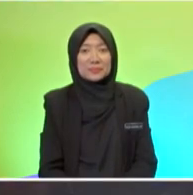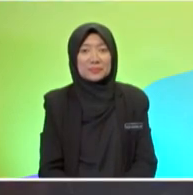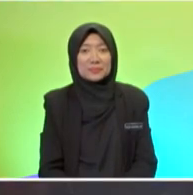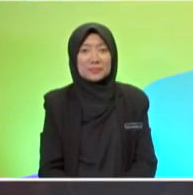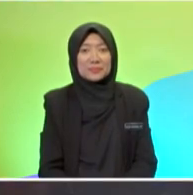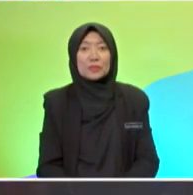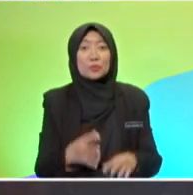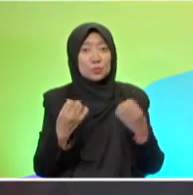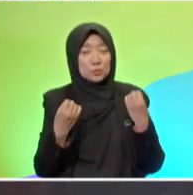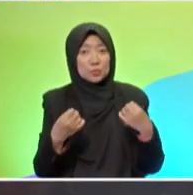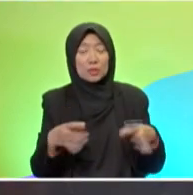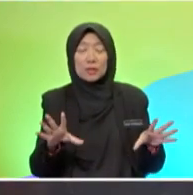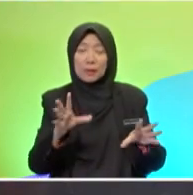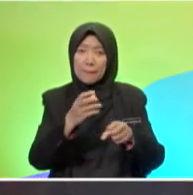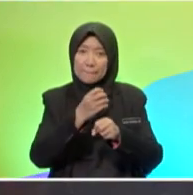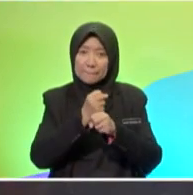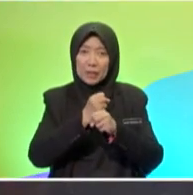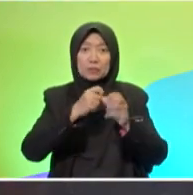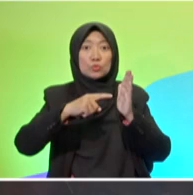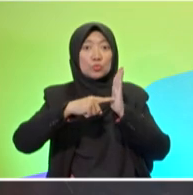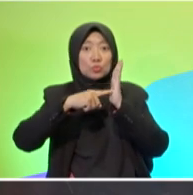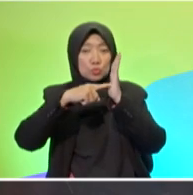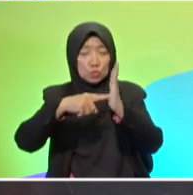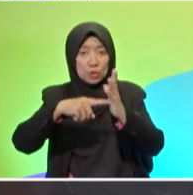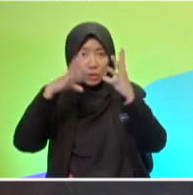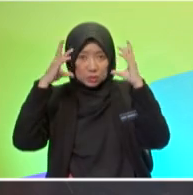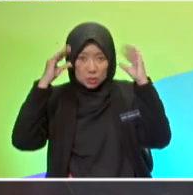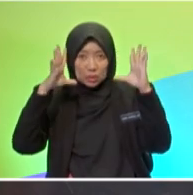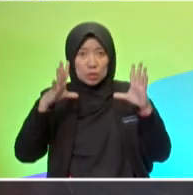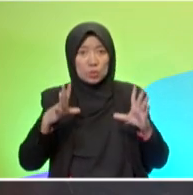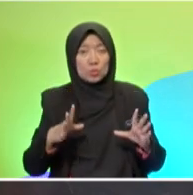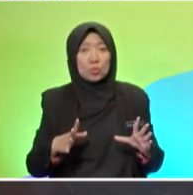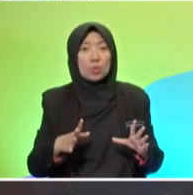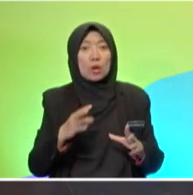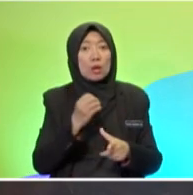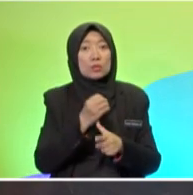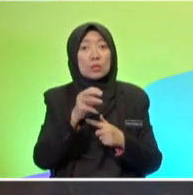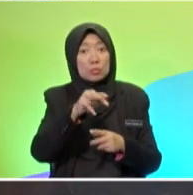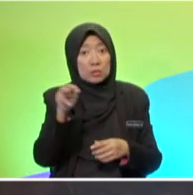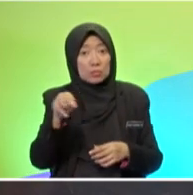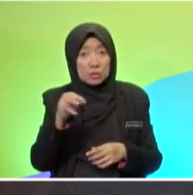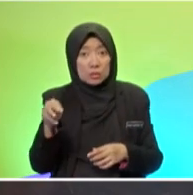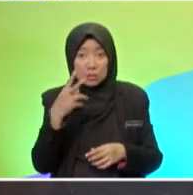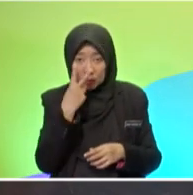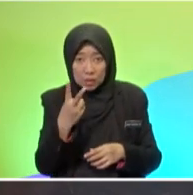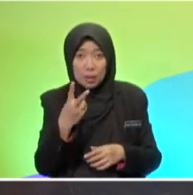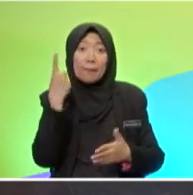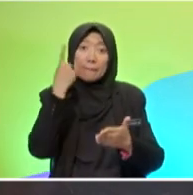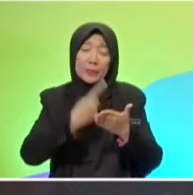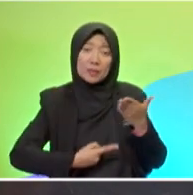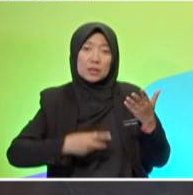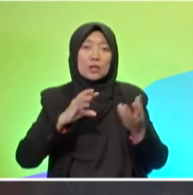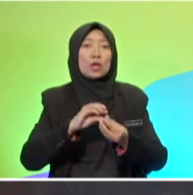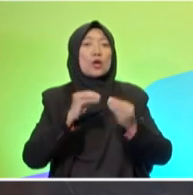Okey. Dapat cikgu. Boleh tunjuk dekat cikgu? Boleh. Okey. Dekat murid-murid kita di rumah. Okey, ini nombor satu. Baik. Kak Mira dah